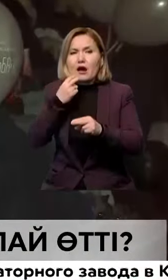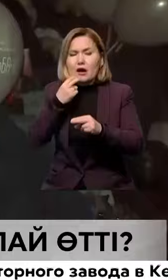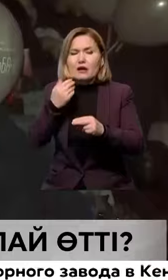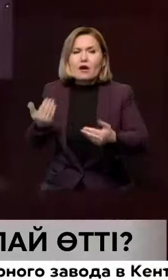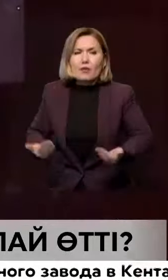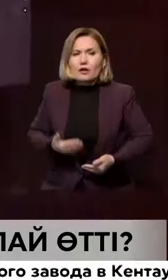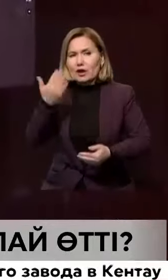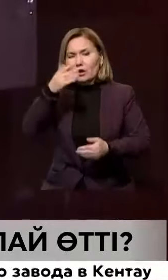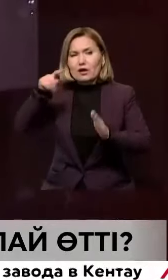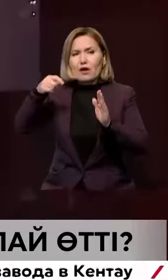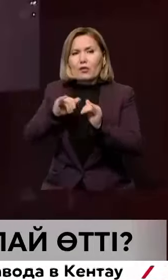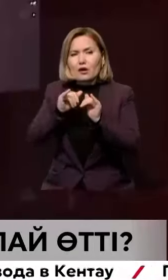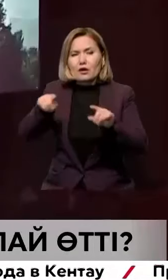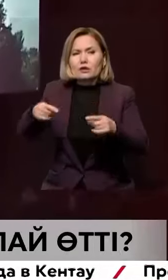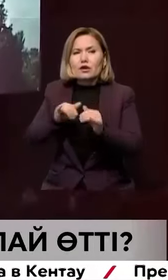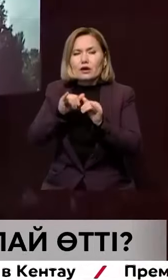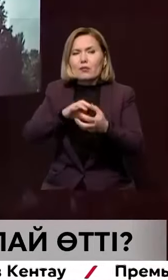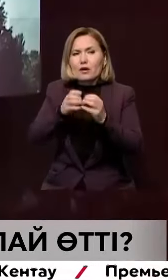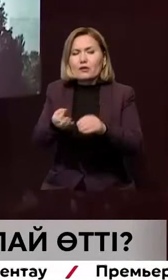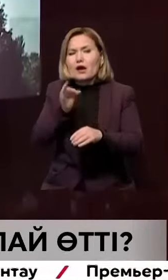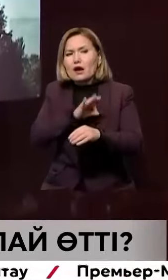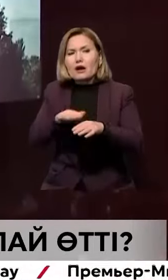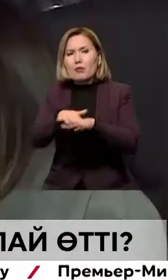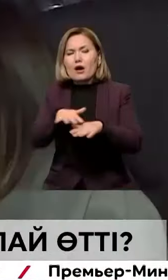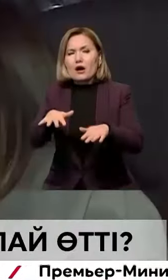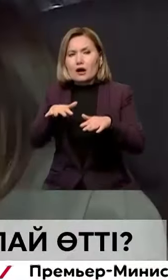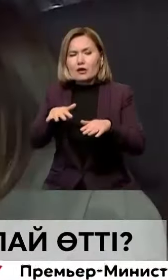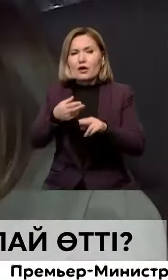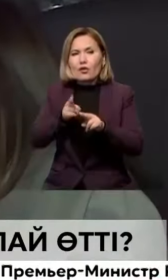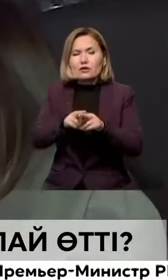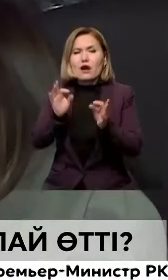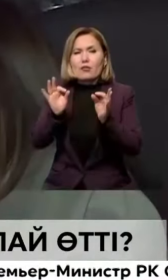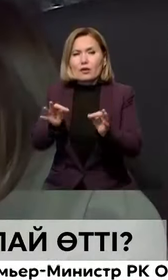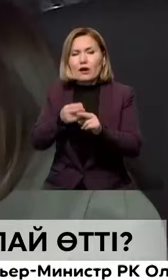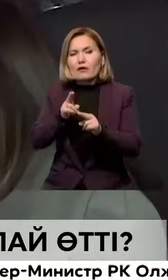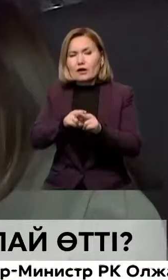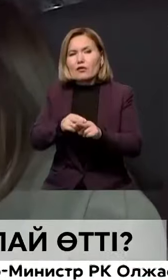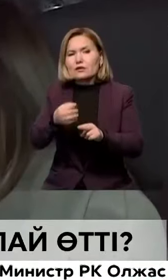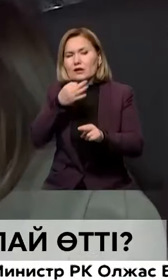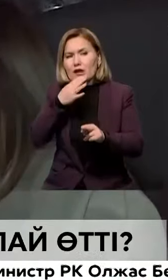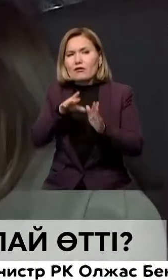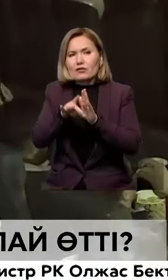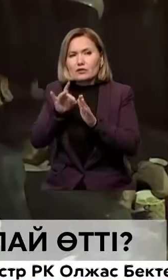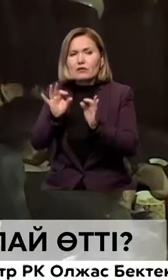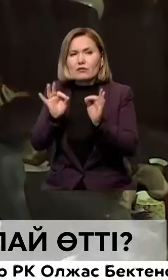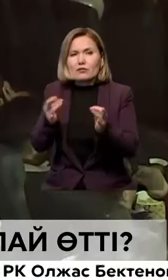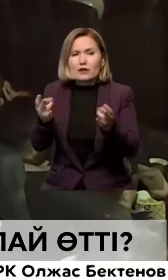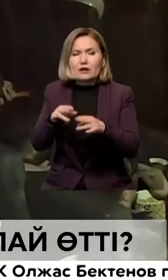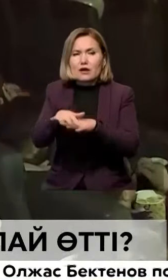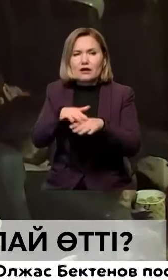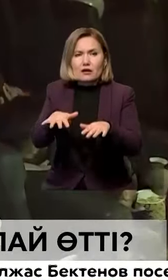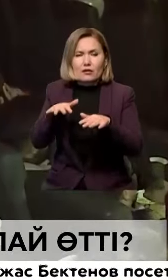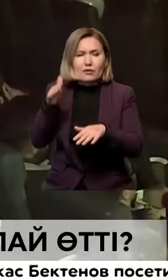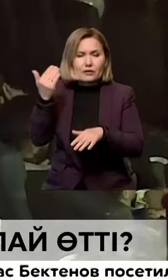кино өнерін дамытуға сеп береді. Енді осыны пайдаланып көрермендер талғамын дұрыс арнаға бұру ғана қалды дейді сала мамандары.